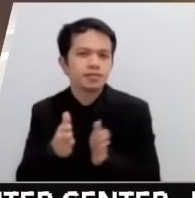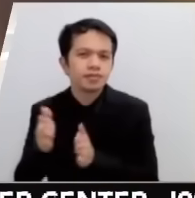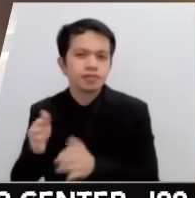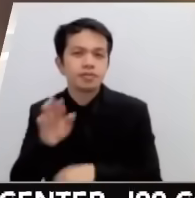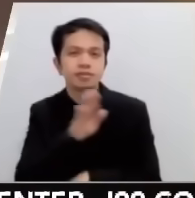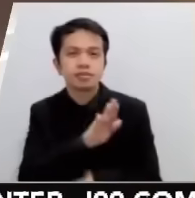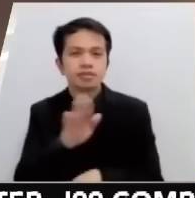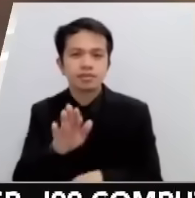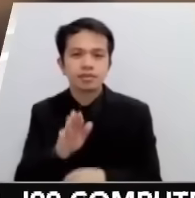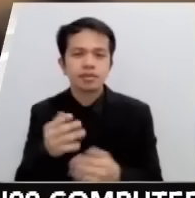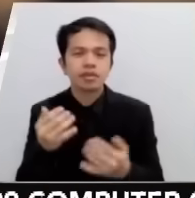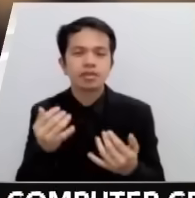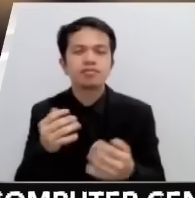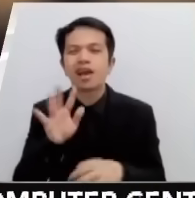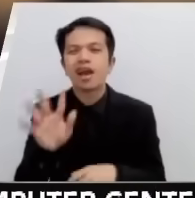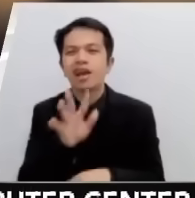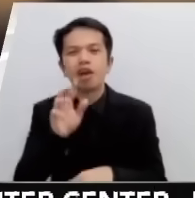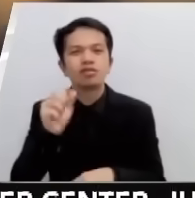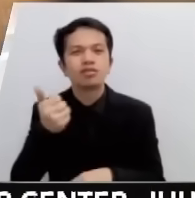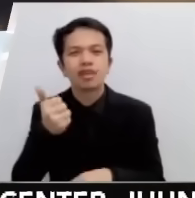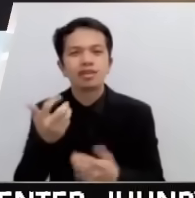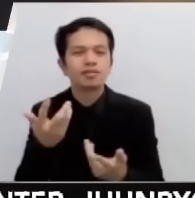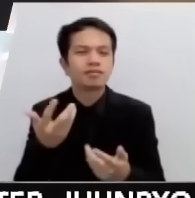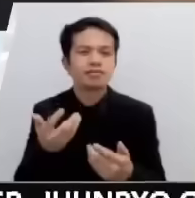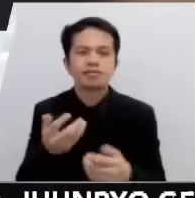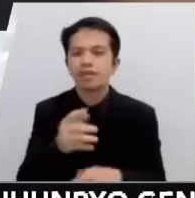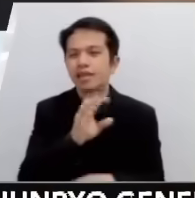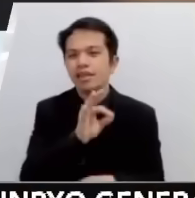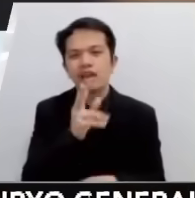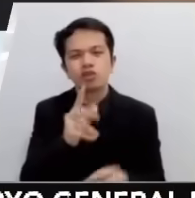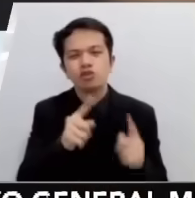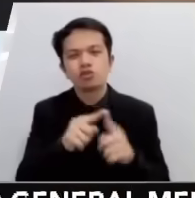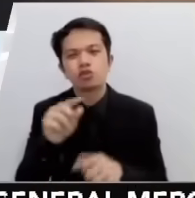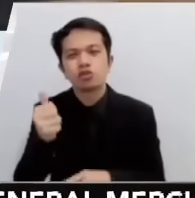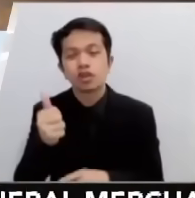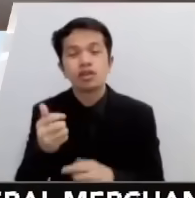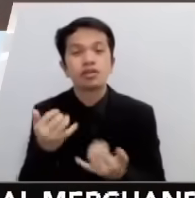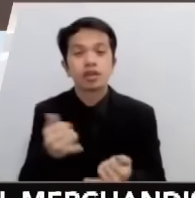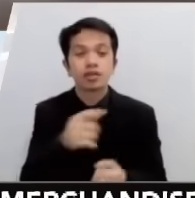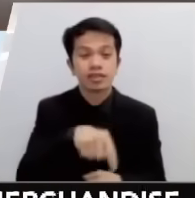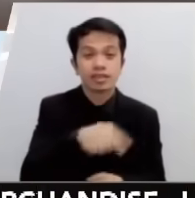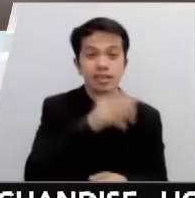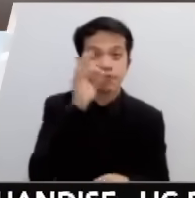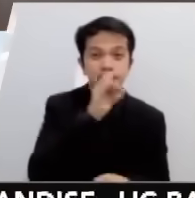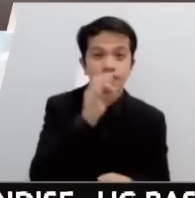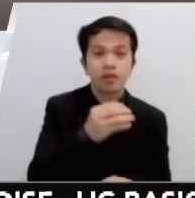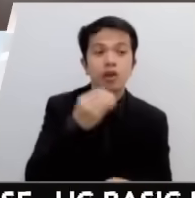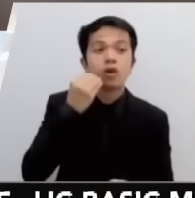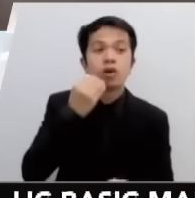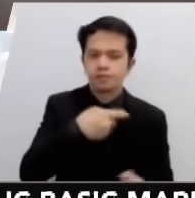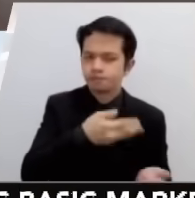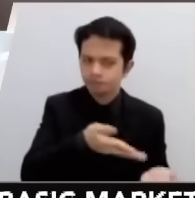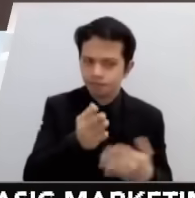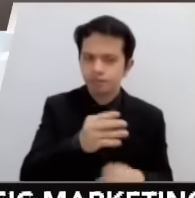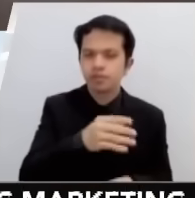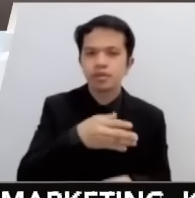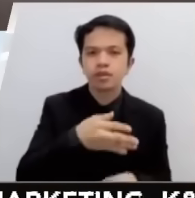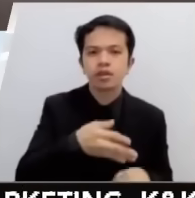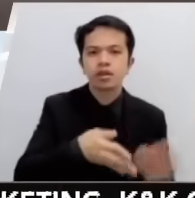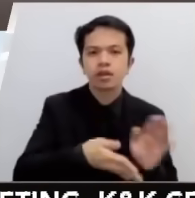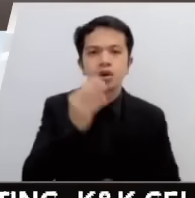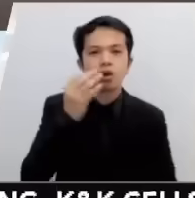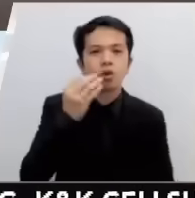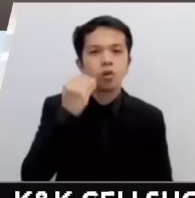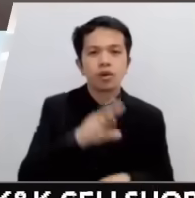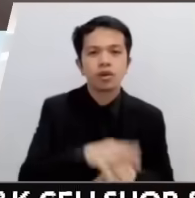around 10 between 9:30 to 10 yung mga filipino po ay Papauwiin na ho namin kasi 950 po sila lahat Hindi ho